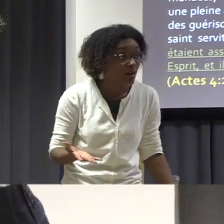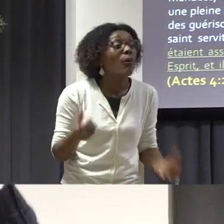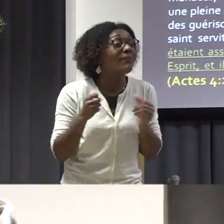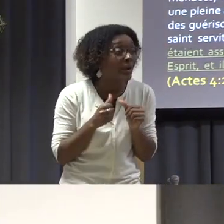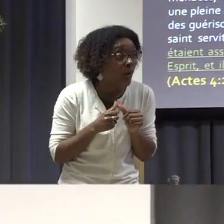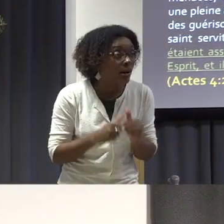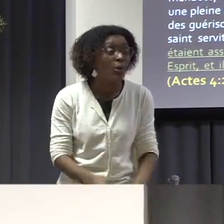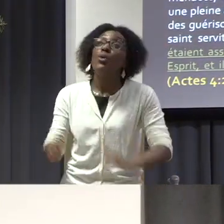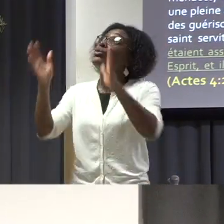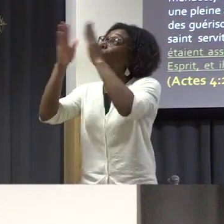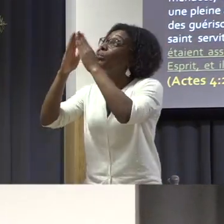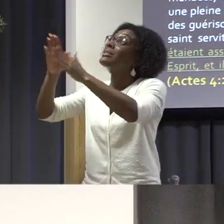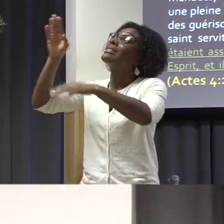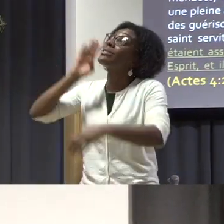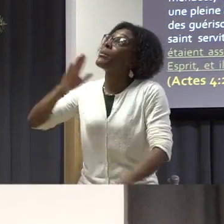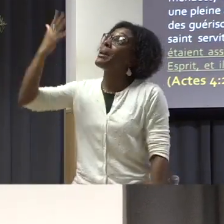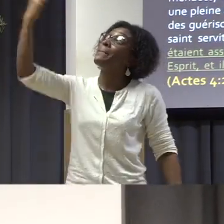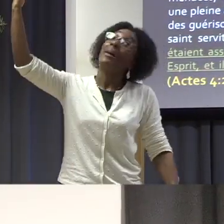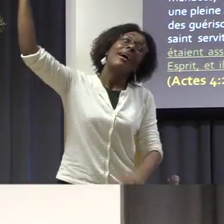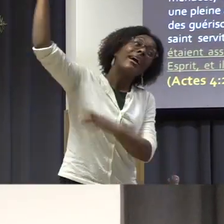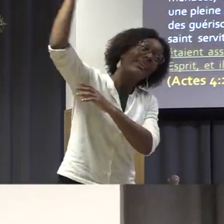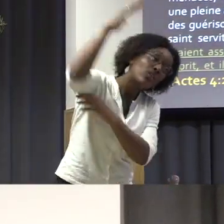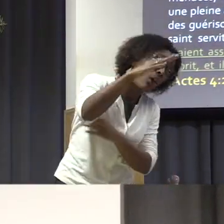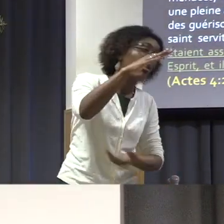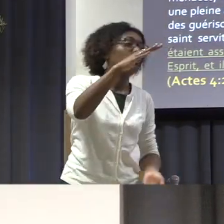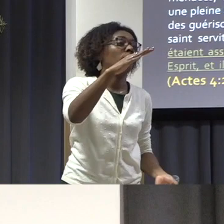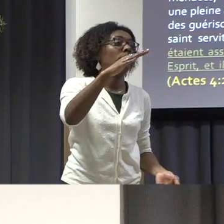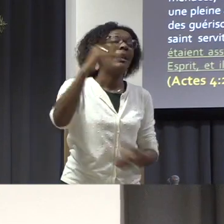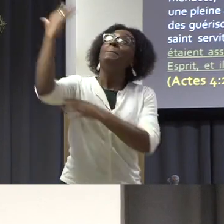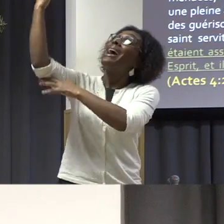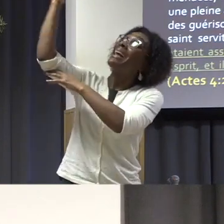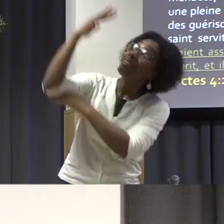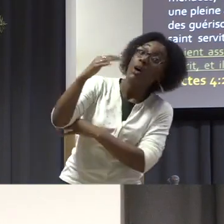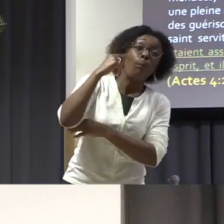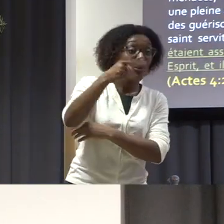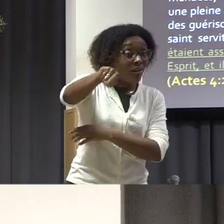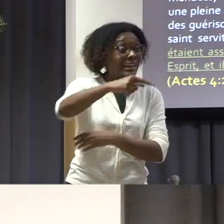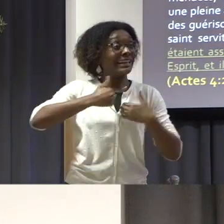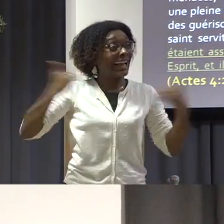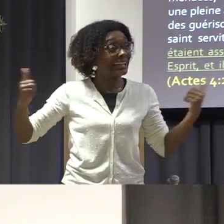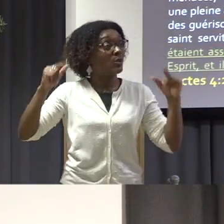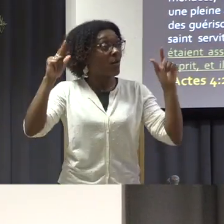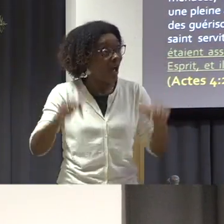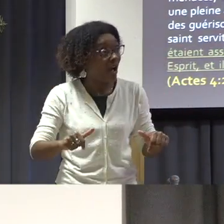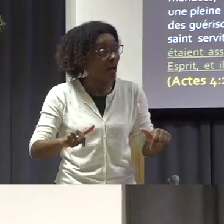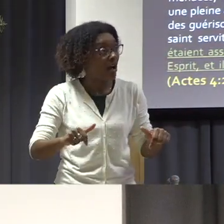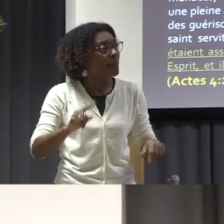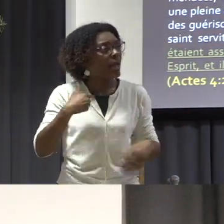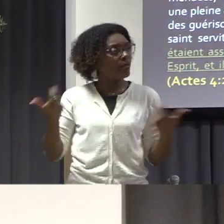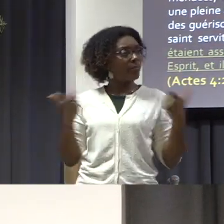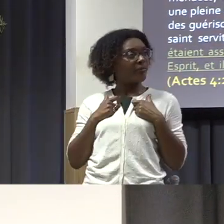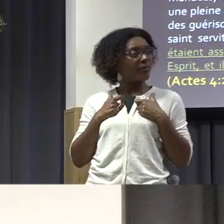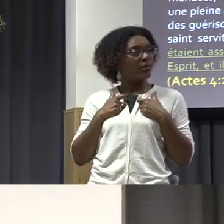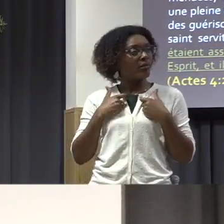détendre ta main pourquoi pour qu'ils se fassent des guérisons et pourtant la cause de leur arrestation c'est justement